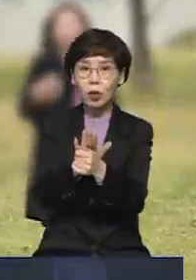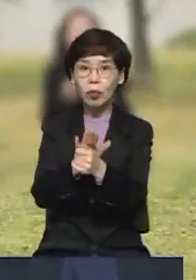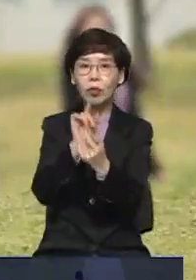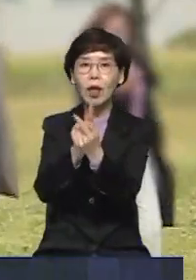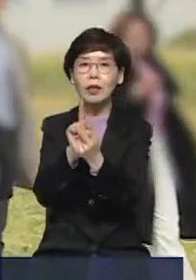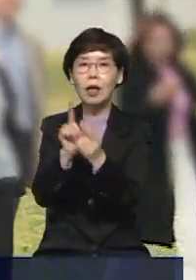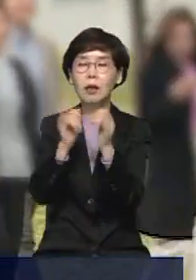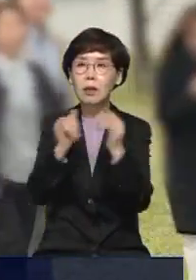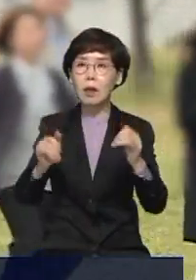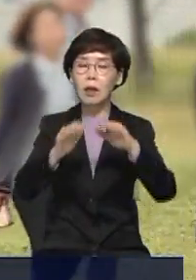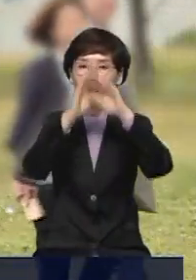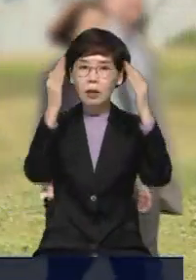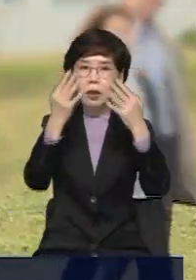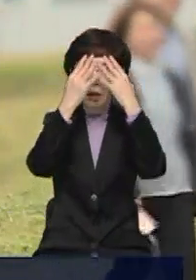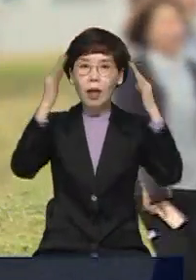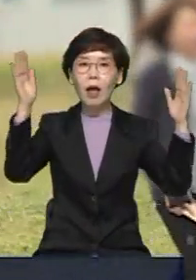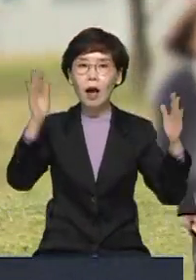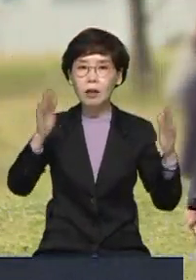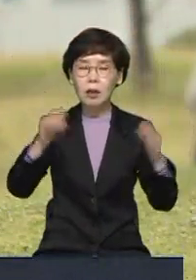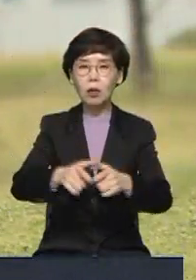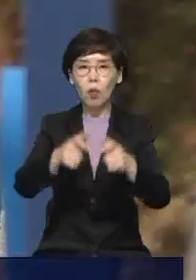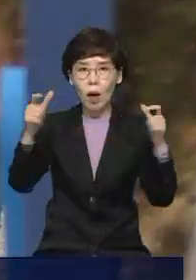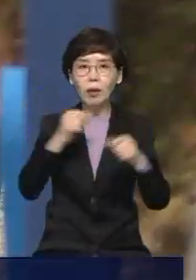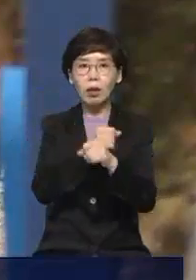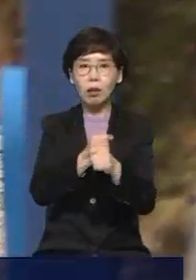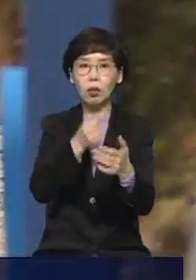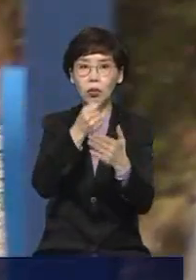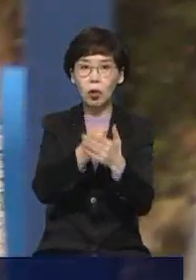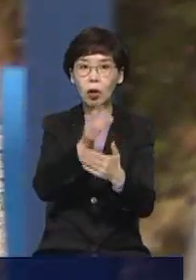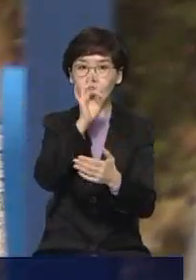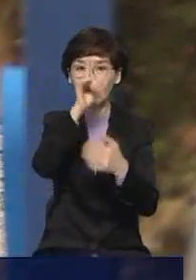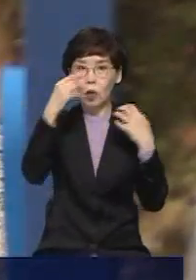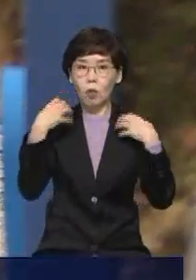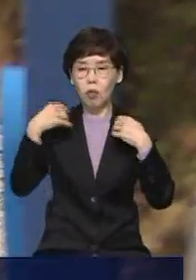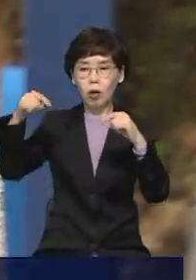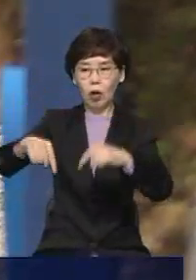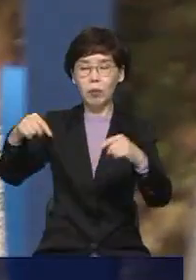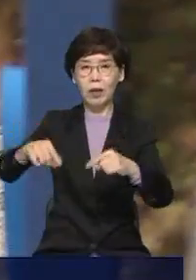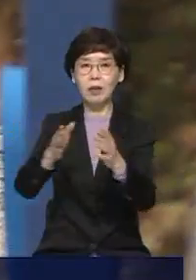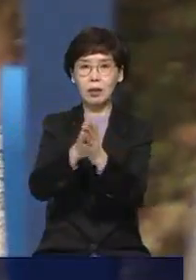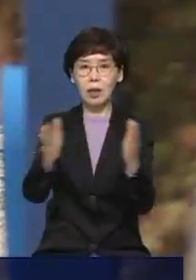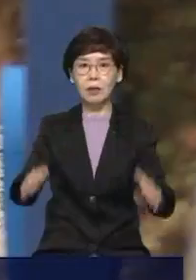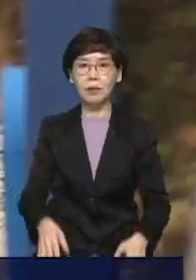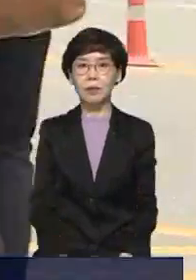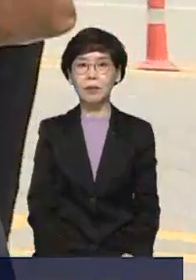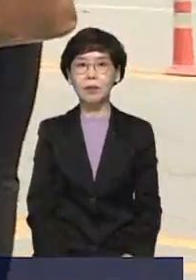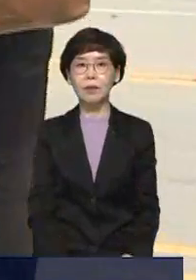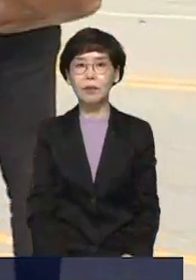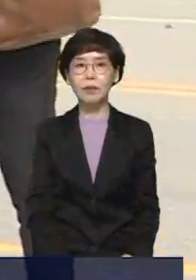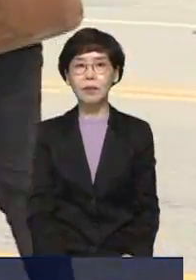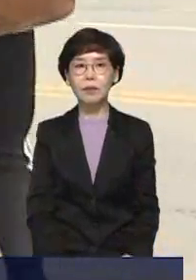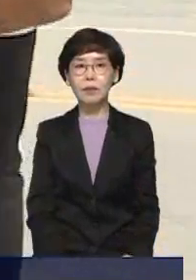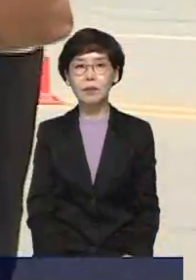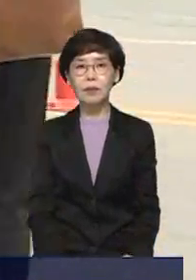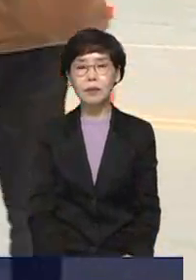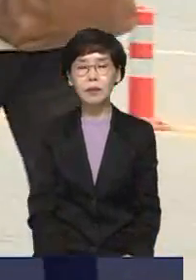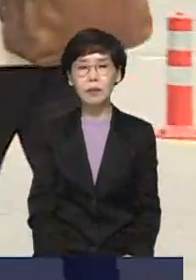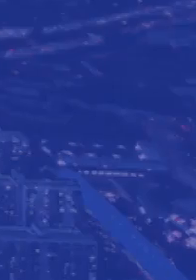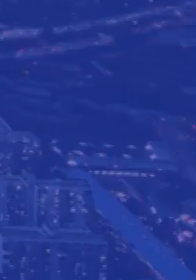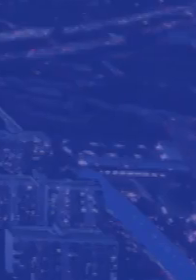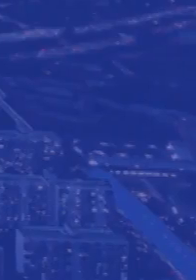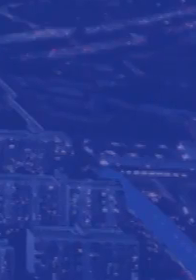대상자를 전체 대학생으로 확대하기로 하고 중앙정부와 협의에 들어갔습니다. SBS 한주환입니다.